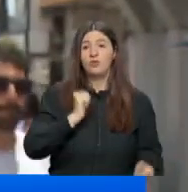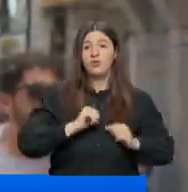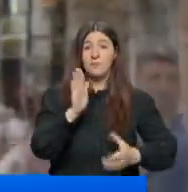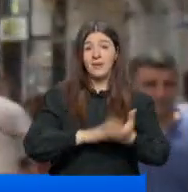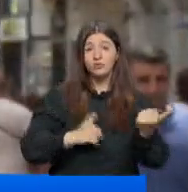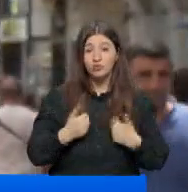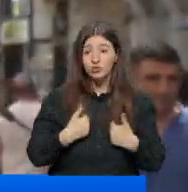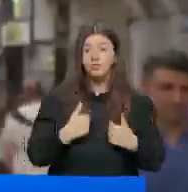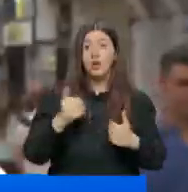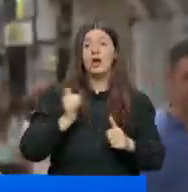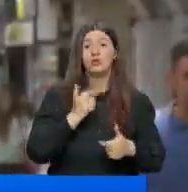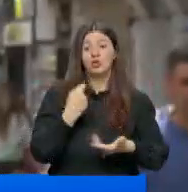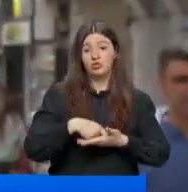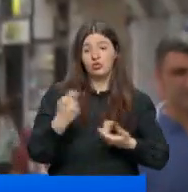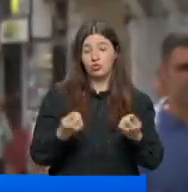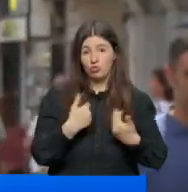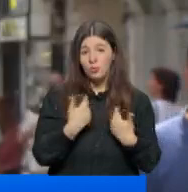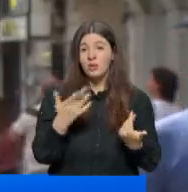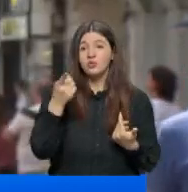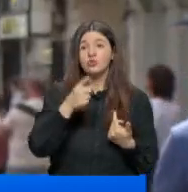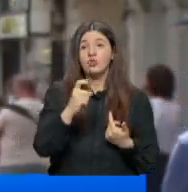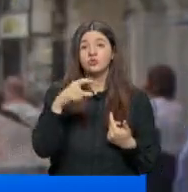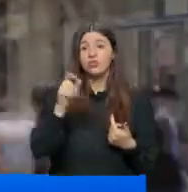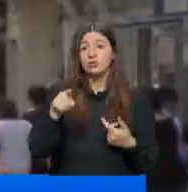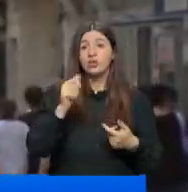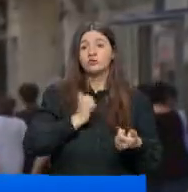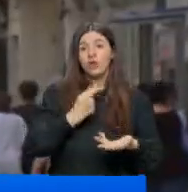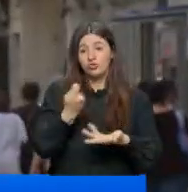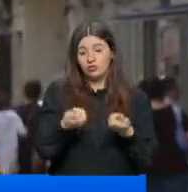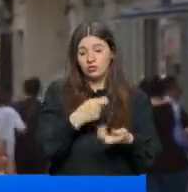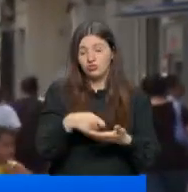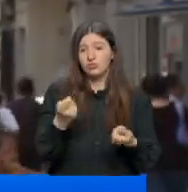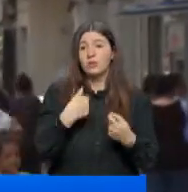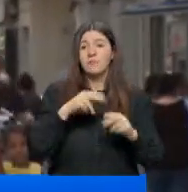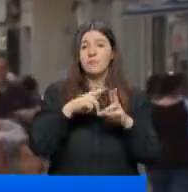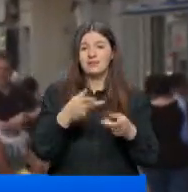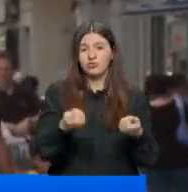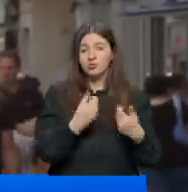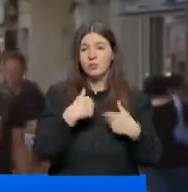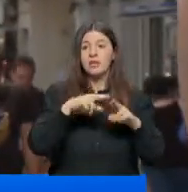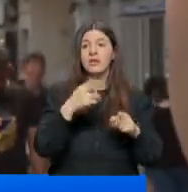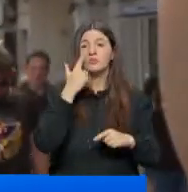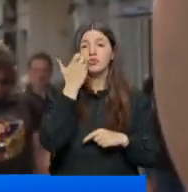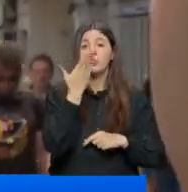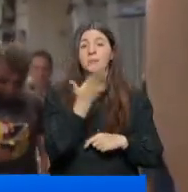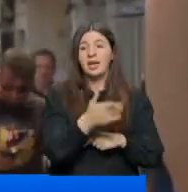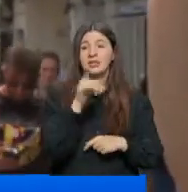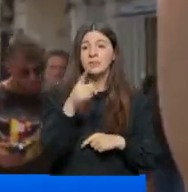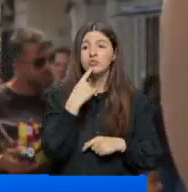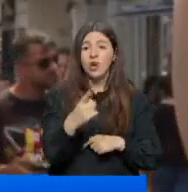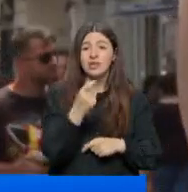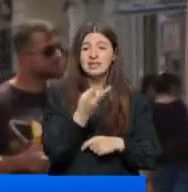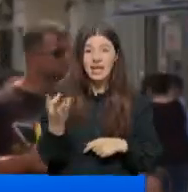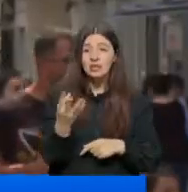üniversite bitirdim. Asgari ücretle çalışanız. Zaten ülkenin %90'ı şu an asgari ücret. Ben bir mağazada çalışıyorum. Benim mağazamdaki müdürüm bile sizin bu